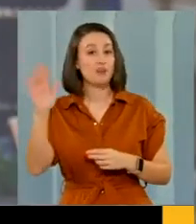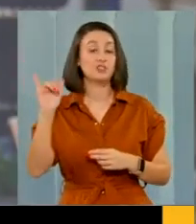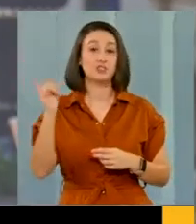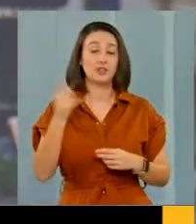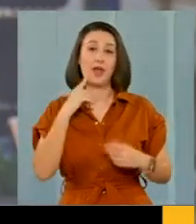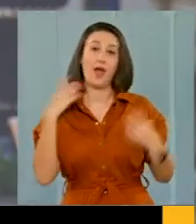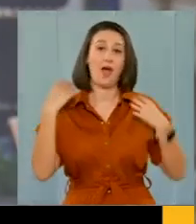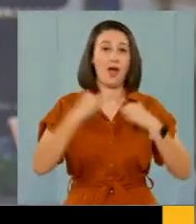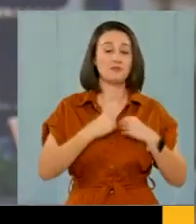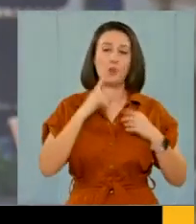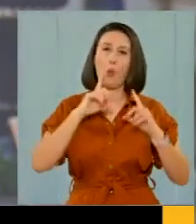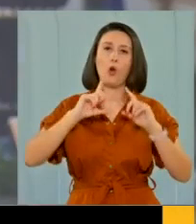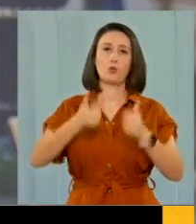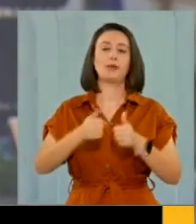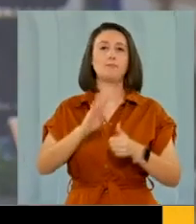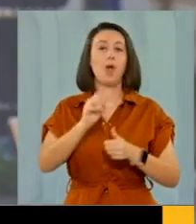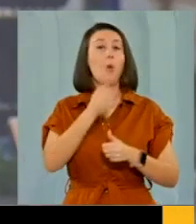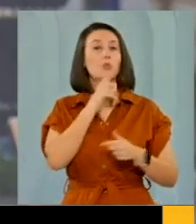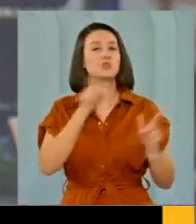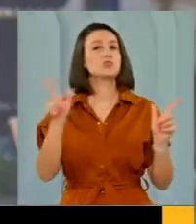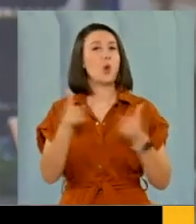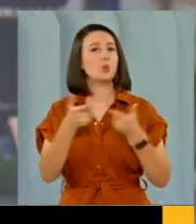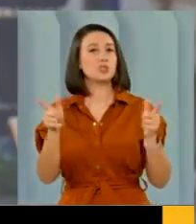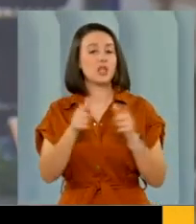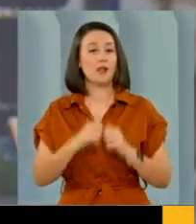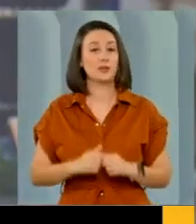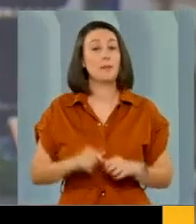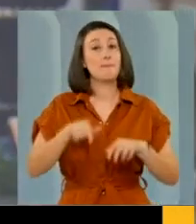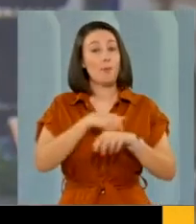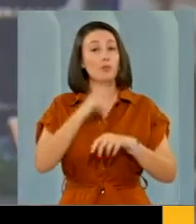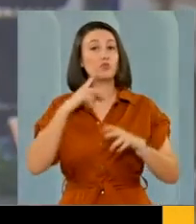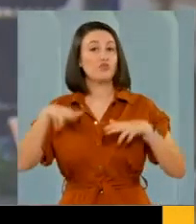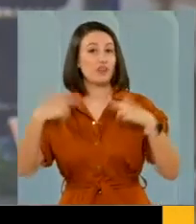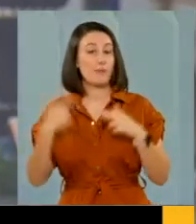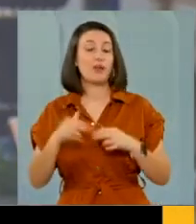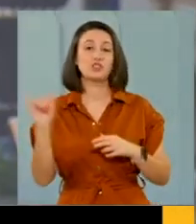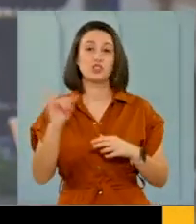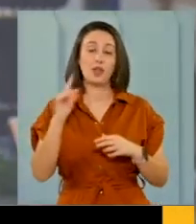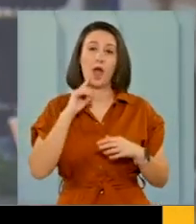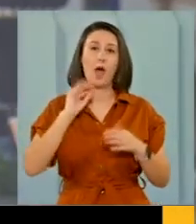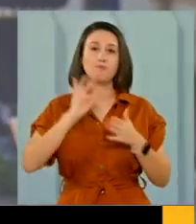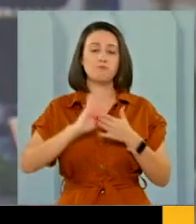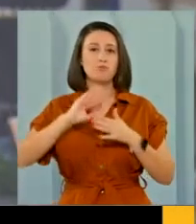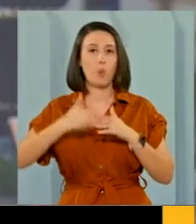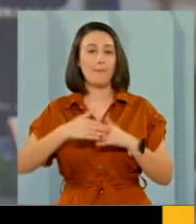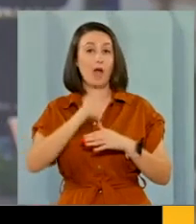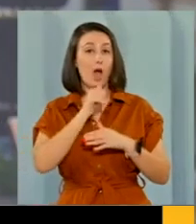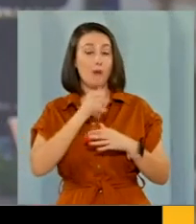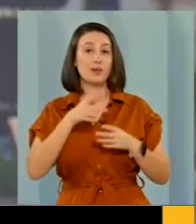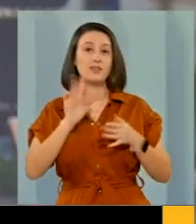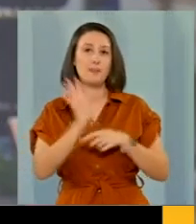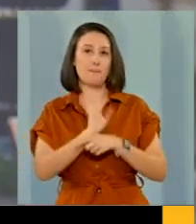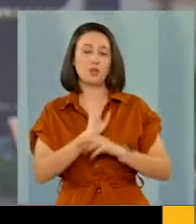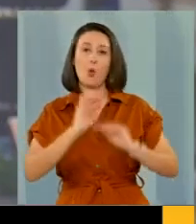de haine și s-au aruncat în Bega, unde s-au distrat pe cinste. Momentul a fost filmat de cei aflați pe malul apei, iar imaginile au